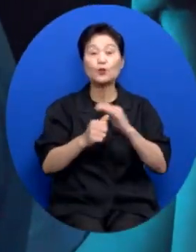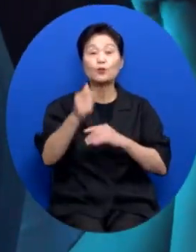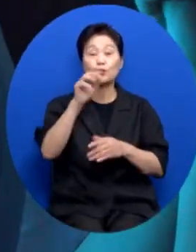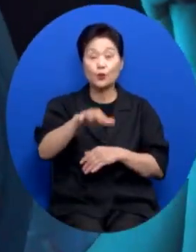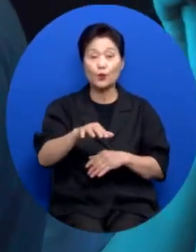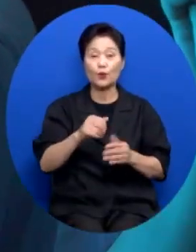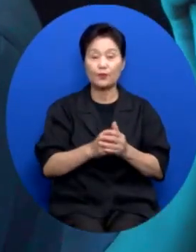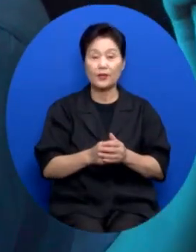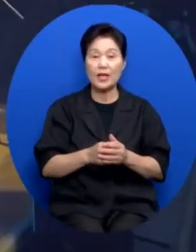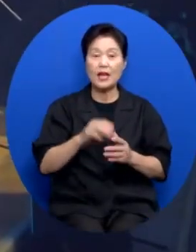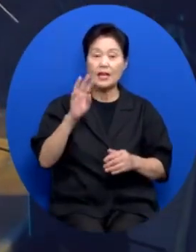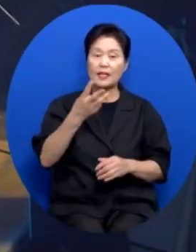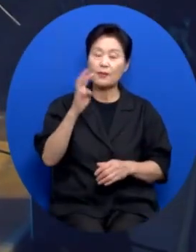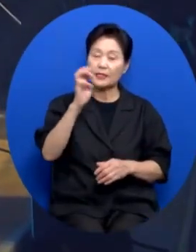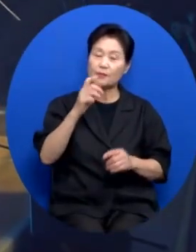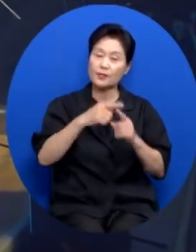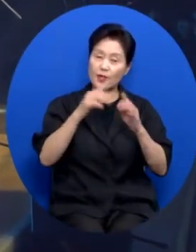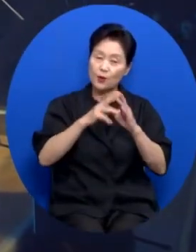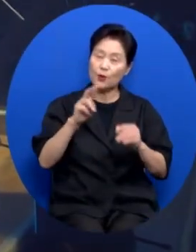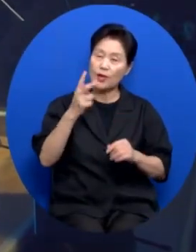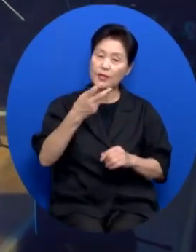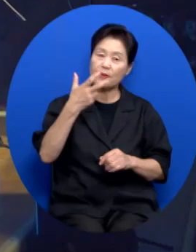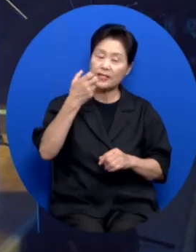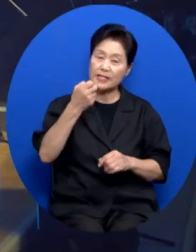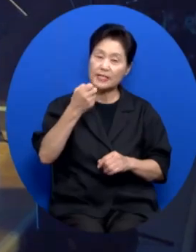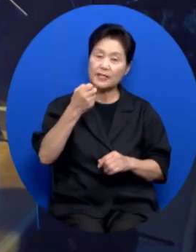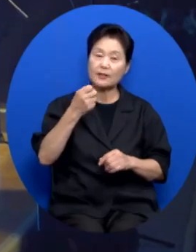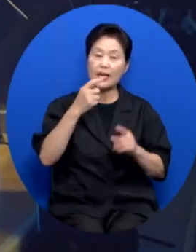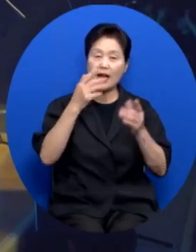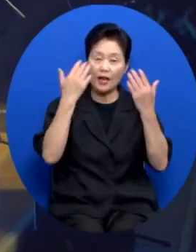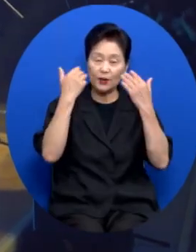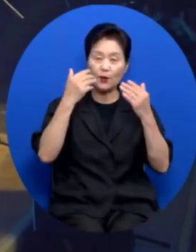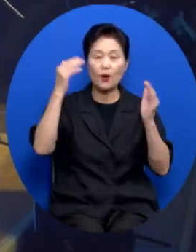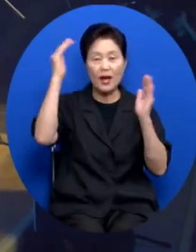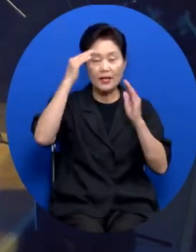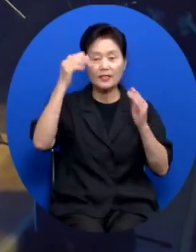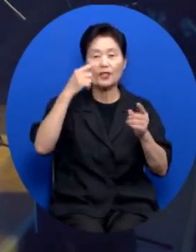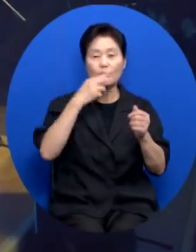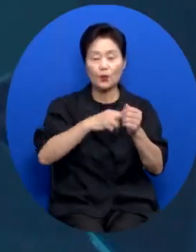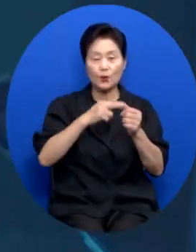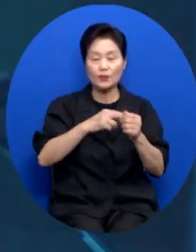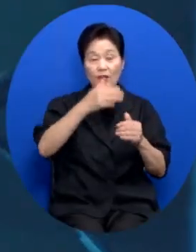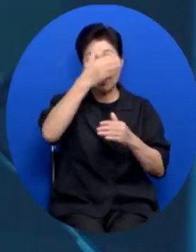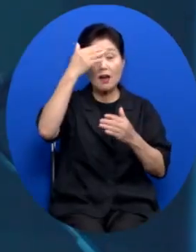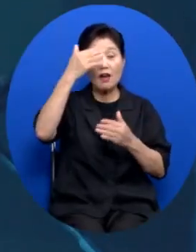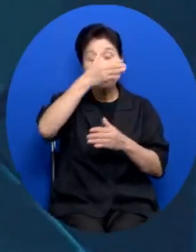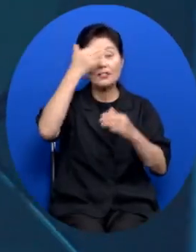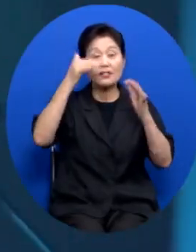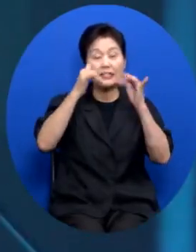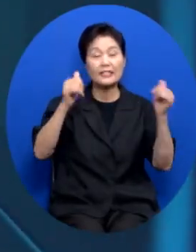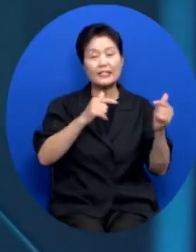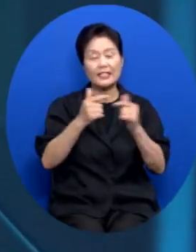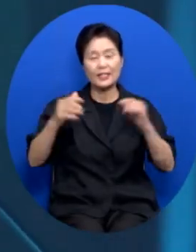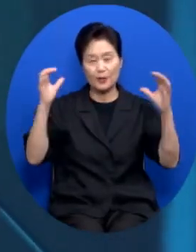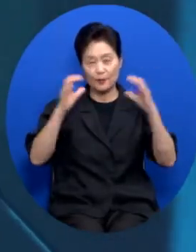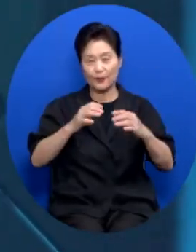집회에 430개 교회, 270개의 학교 학생과 교사, 지역교회 청년들이